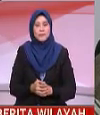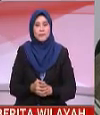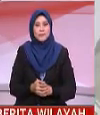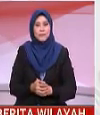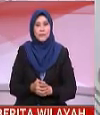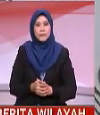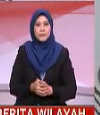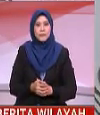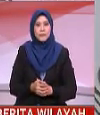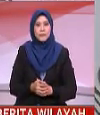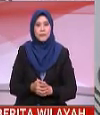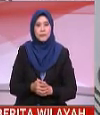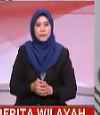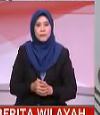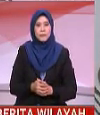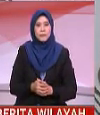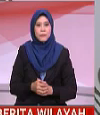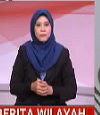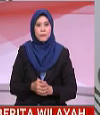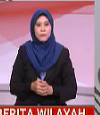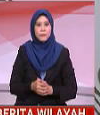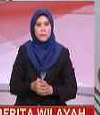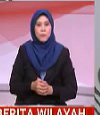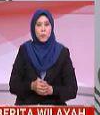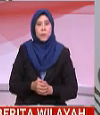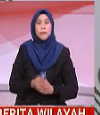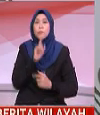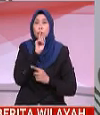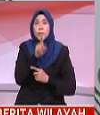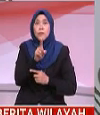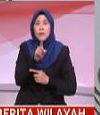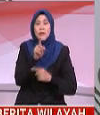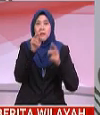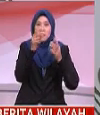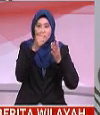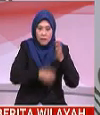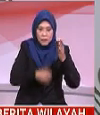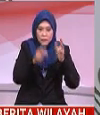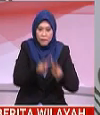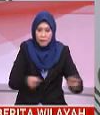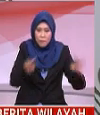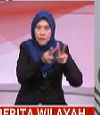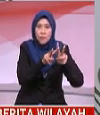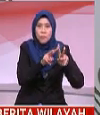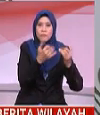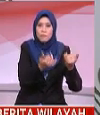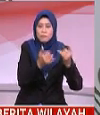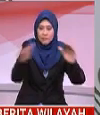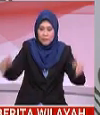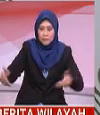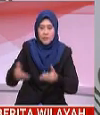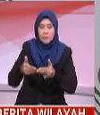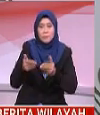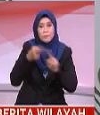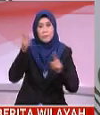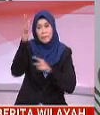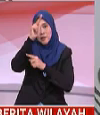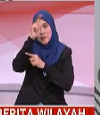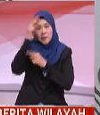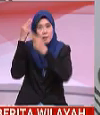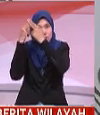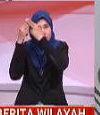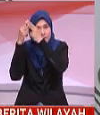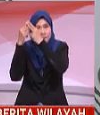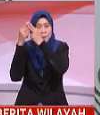Pancaran peningkatan dari segi value added tax yang diperkenalkan oleh Kerajaan Arab Saudi